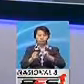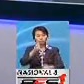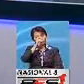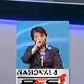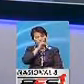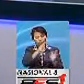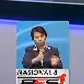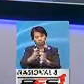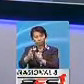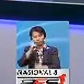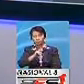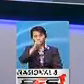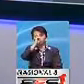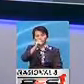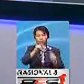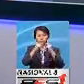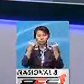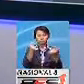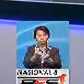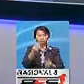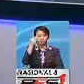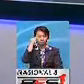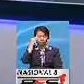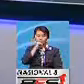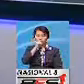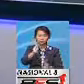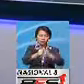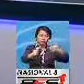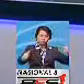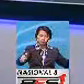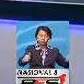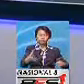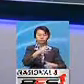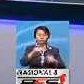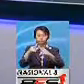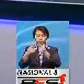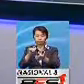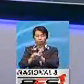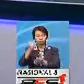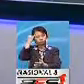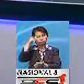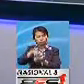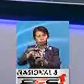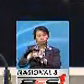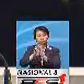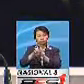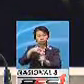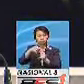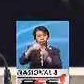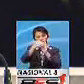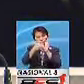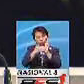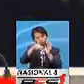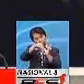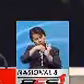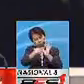dan tersusun bagi memastikan golongan bumiputera tidak ketinggalan. Legasi D-E-B terbukti apabila prinsip-prinsip yang terkandung